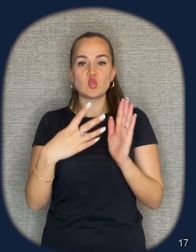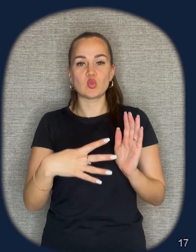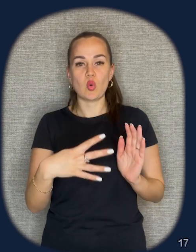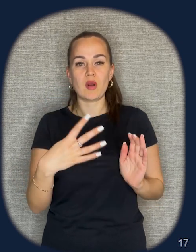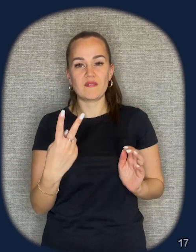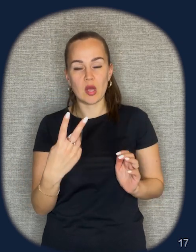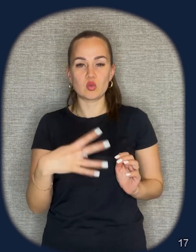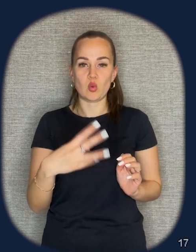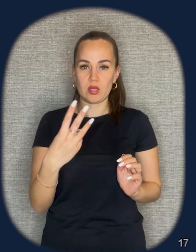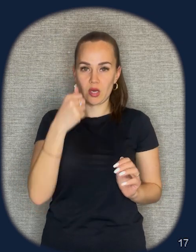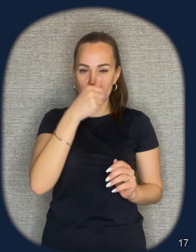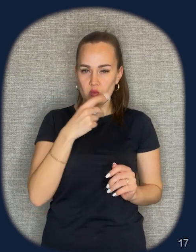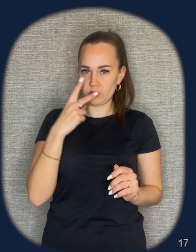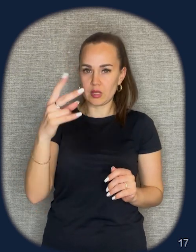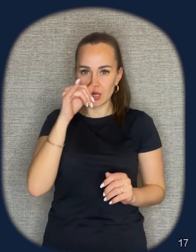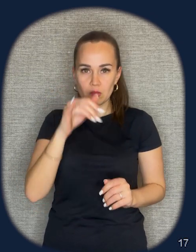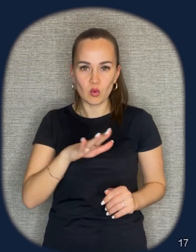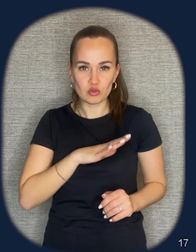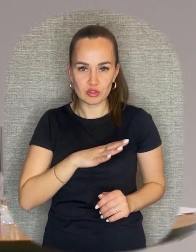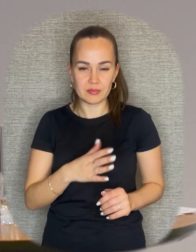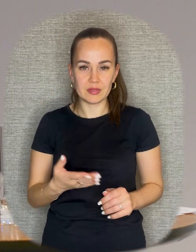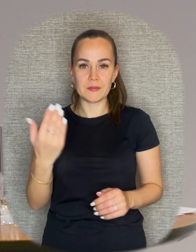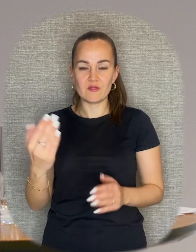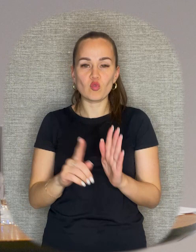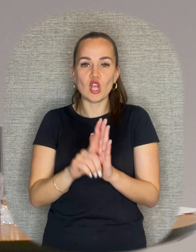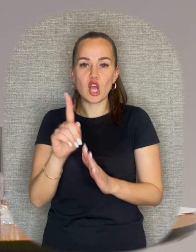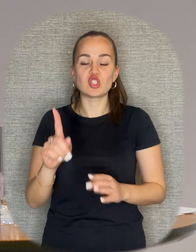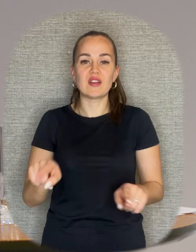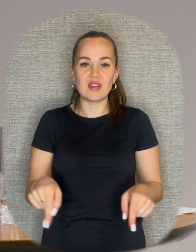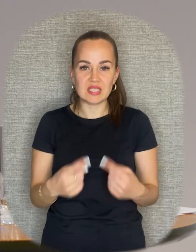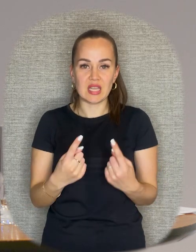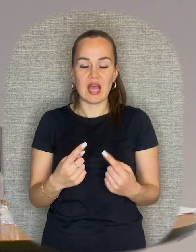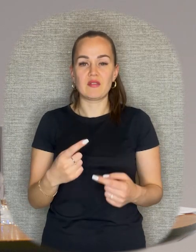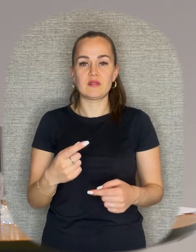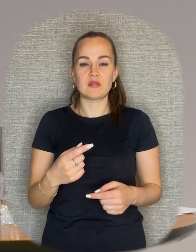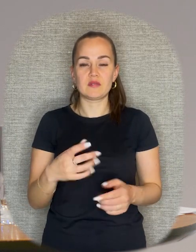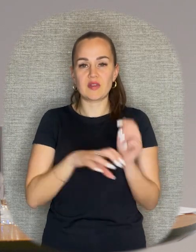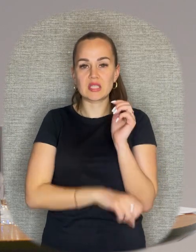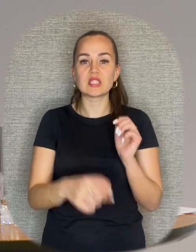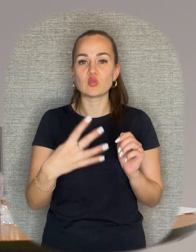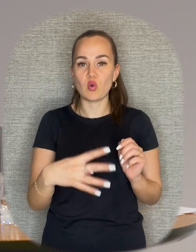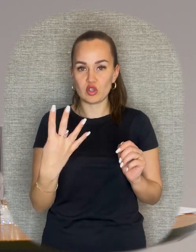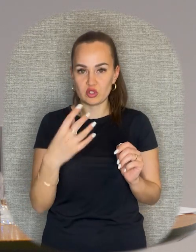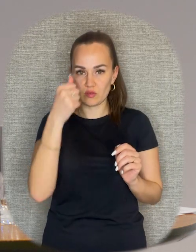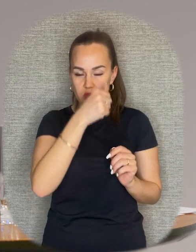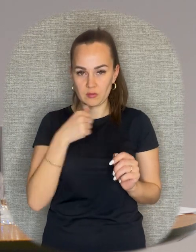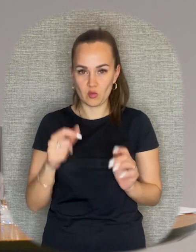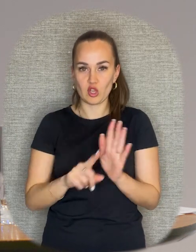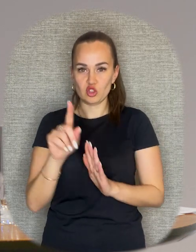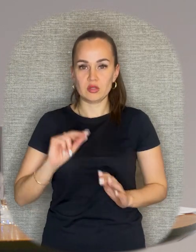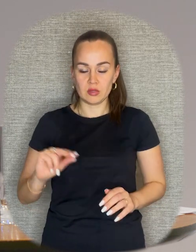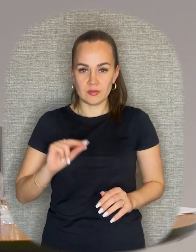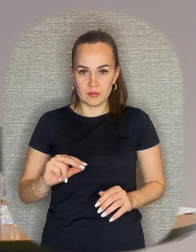кирпичном переулке а он при этом датирован снимок датирован вре годом вы думаете не может